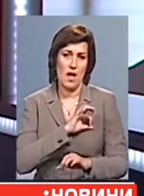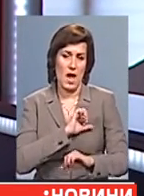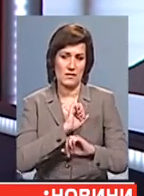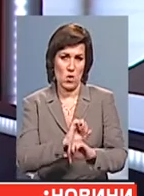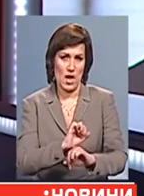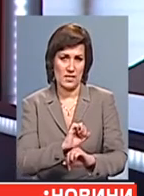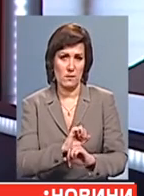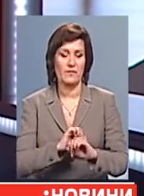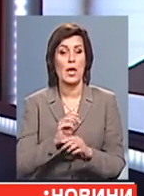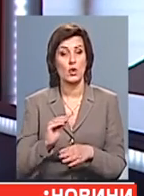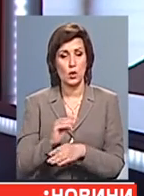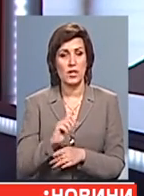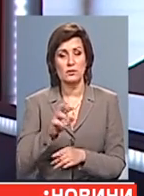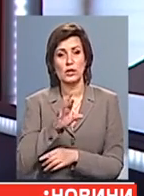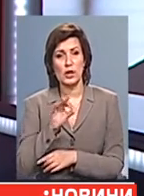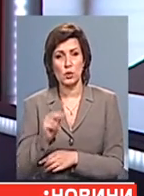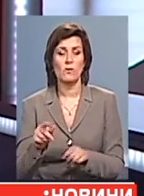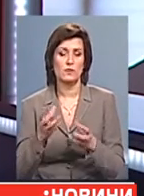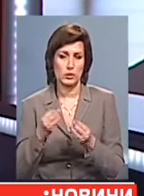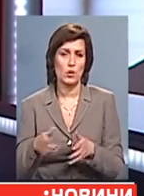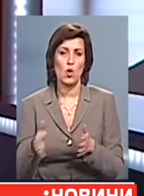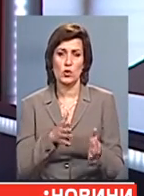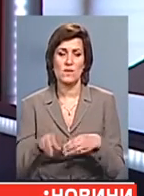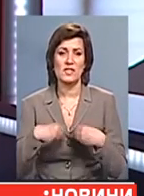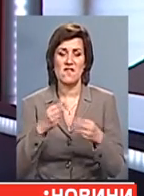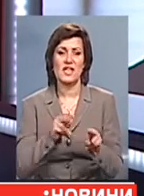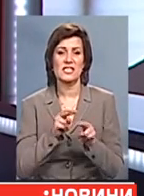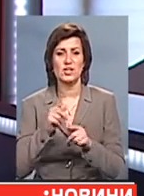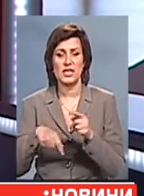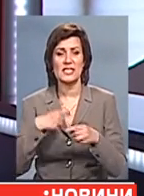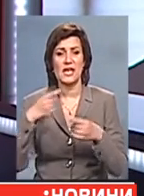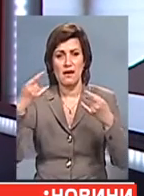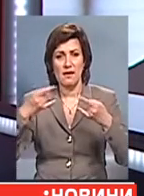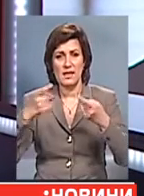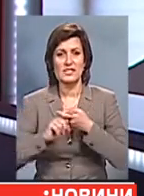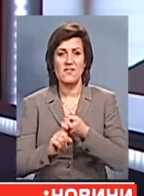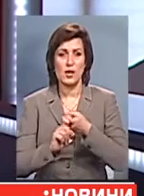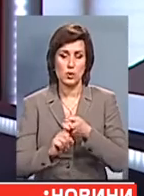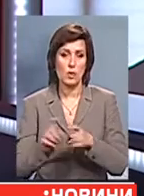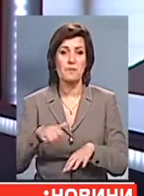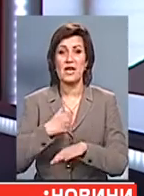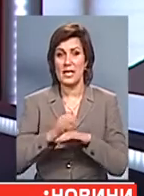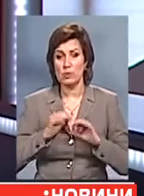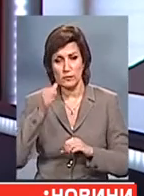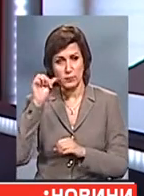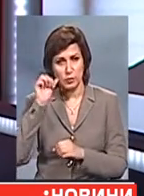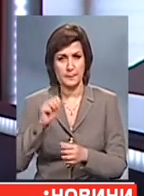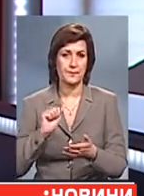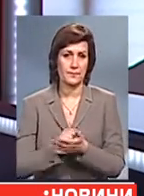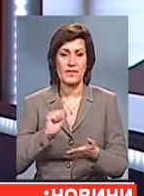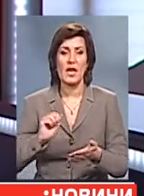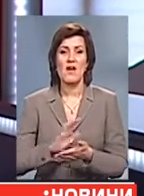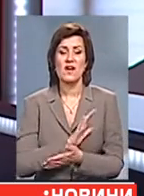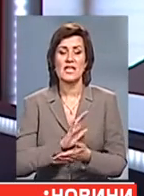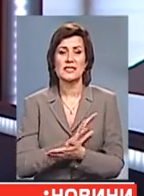сказав Сердюк. Але додав, що Янукович усе ще готовий давати свідчення через відеозв'язок. Нагадаю, вчора Генпрокуратура опублікувала в газеті «Урядовий